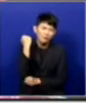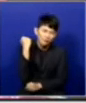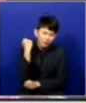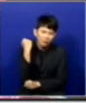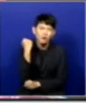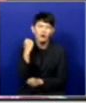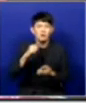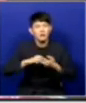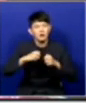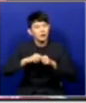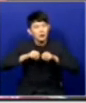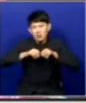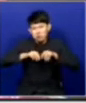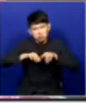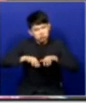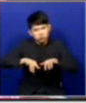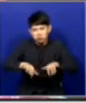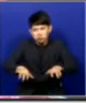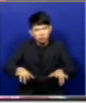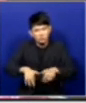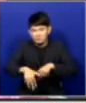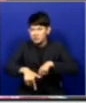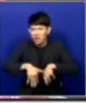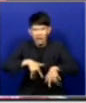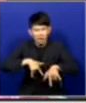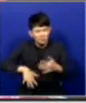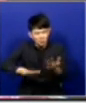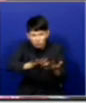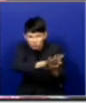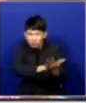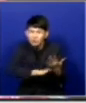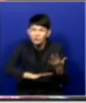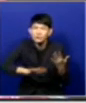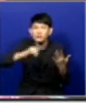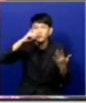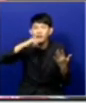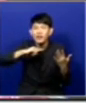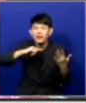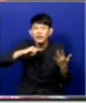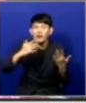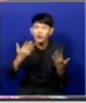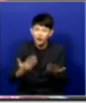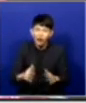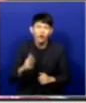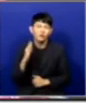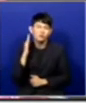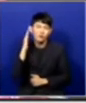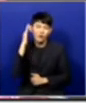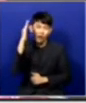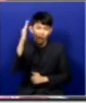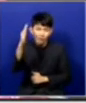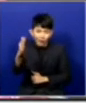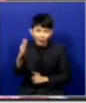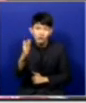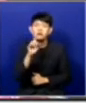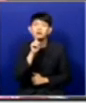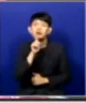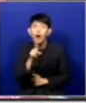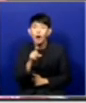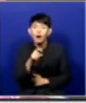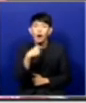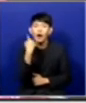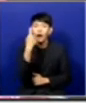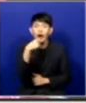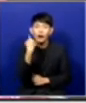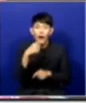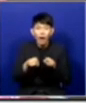จายทุกหย่อมหญ้าทั่วผืนแผ่นดินไทยแล้ววันนั้นใครจะทิ้งใครไว้ข้